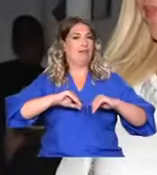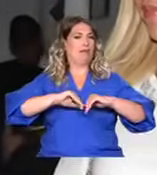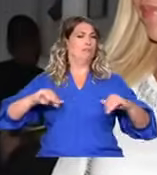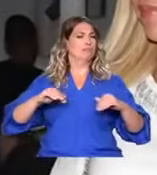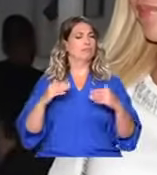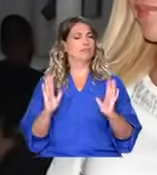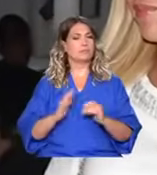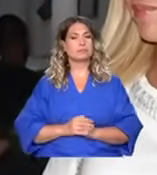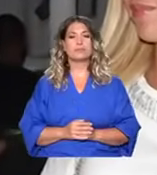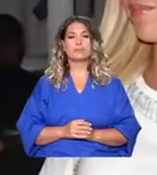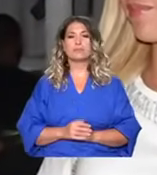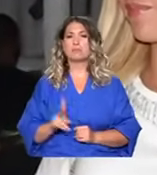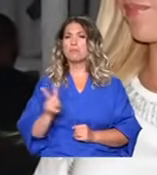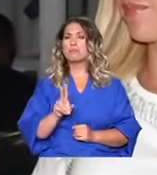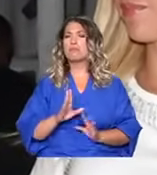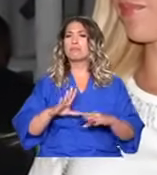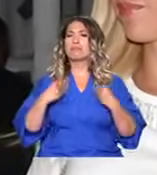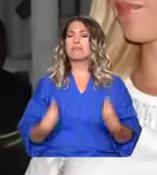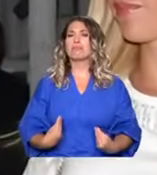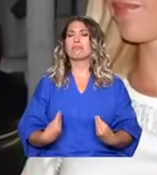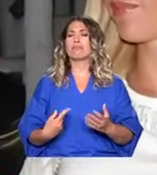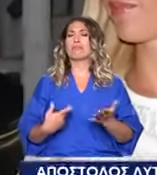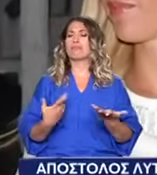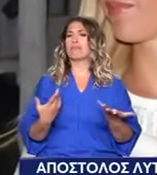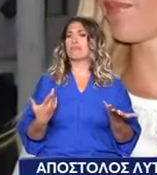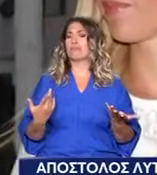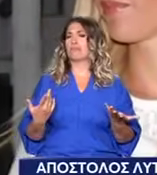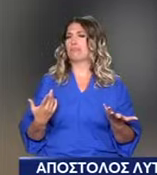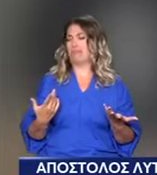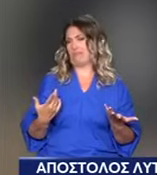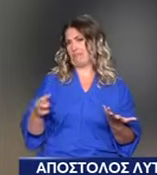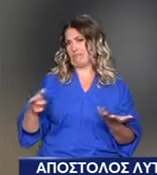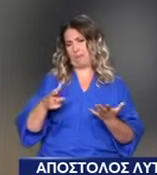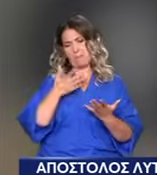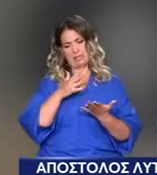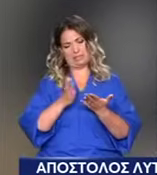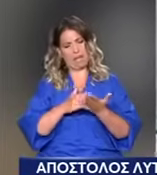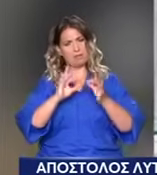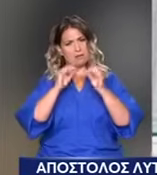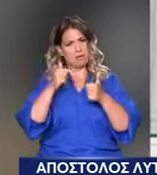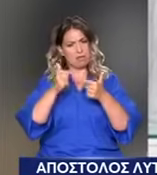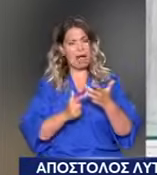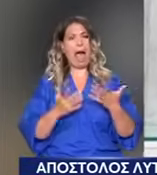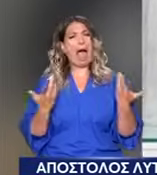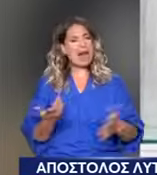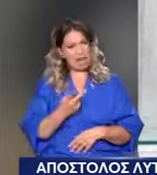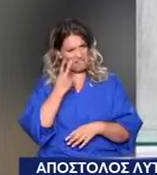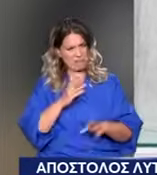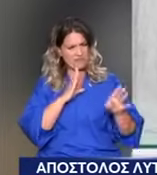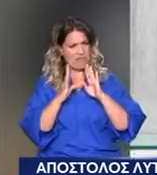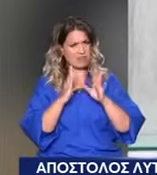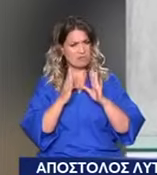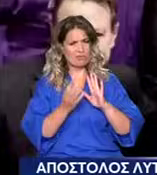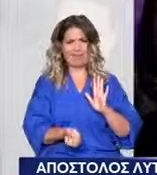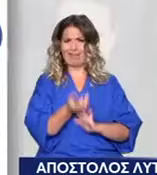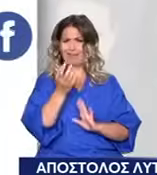Και ενώ οι ίδιοι κανόνιζαν μέχρι και την τελευταία λεπτομέρεια στο τότε βελούδινο διαζύγιο τους, μια σειρά από αναρτήσεις στο Facebook έδειχναν ακριβώς